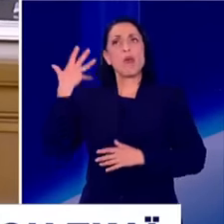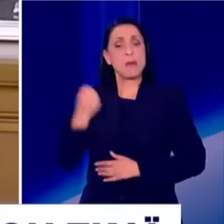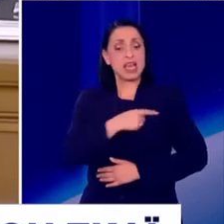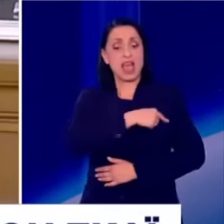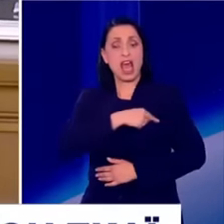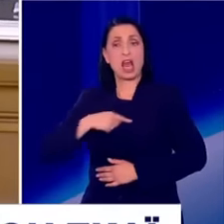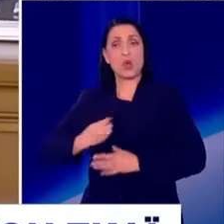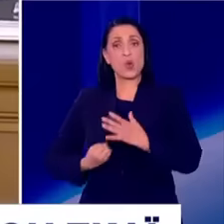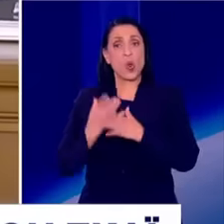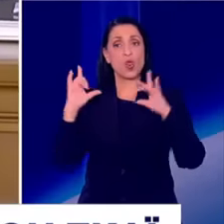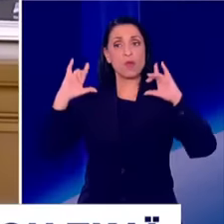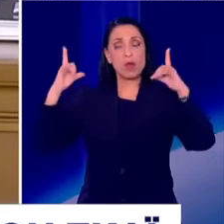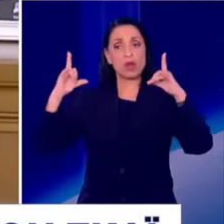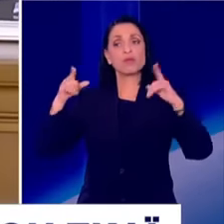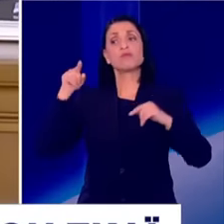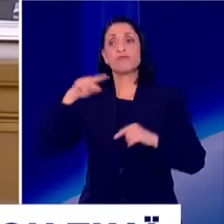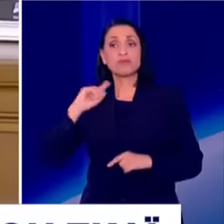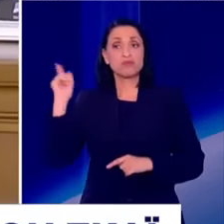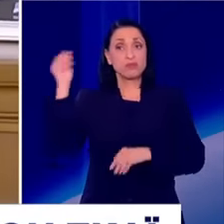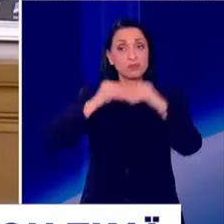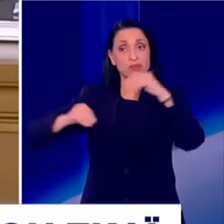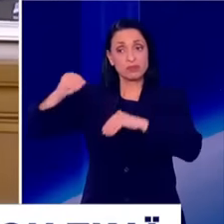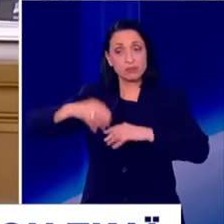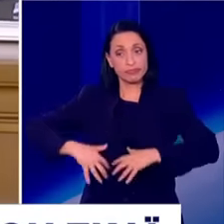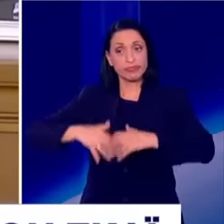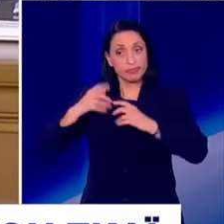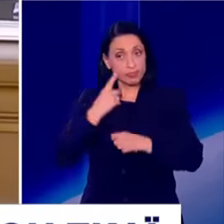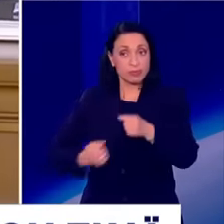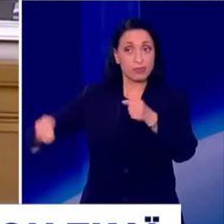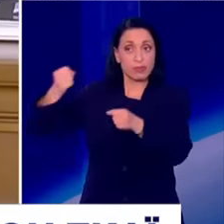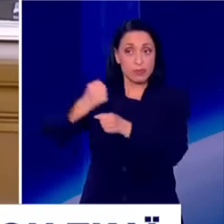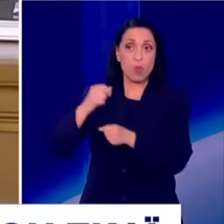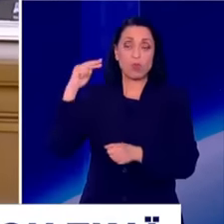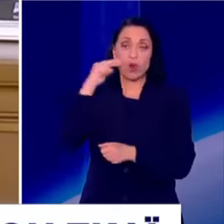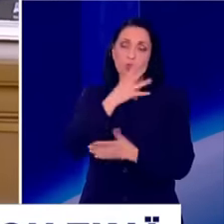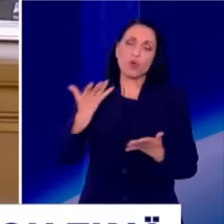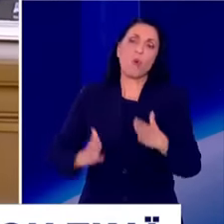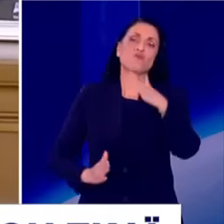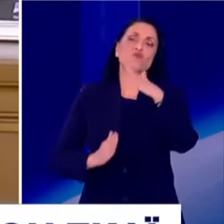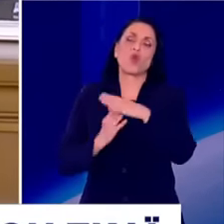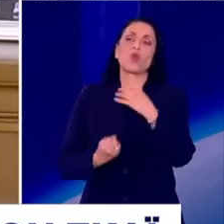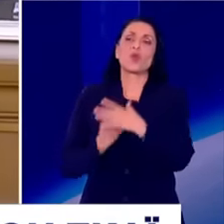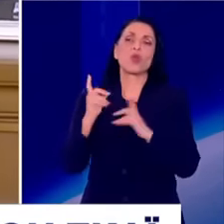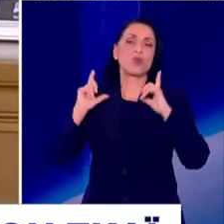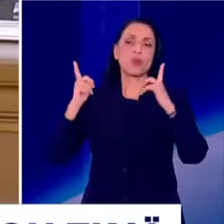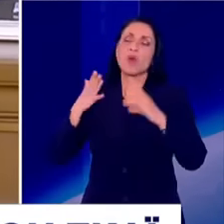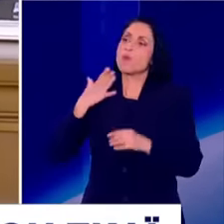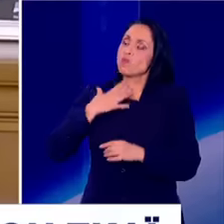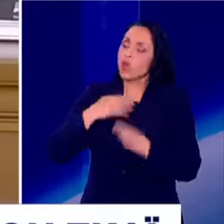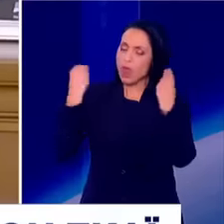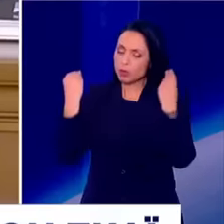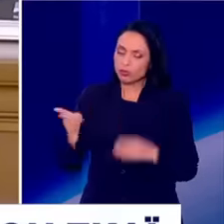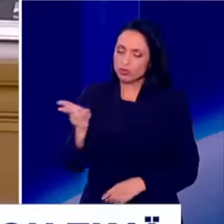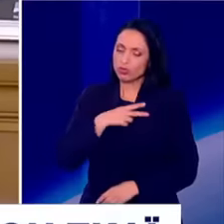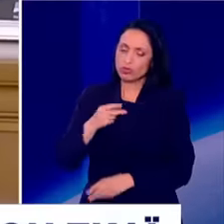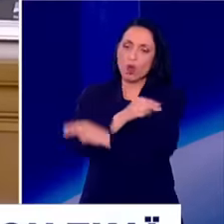οποίος έχει τιμηθεί από το λαό να γίνει πρωθυπουργός, επειδή ακριβώς είναι πρόεδρος της Νέας Δημοκρατίας, που δεν θέλει το καλύτερο δυνατό